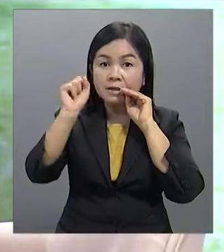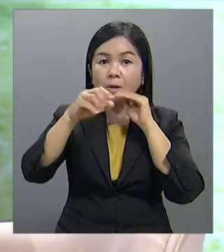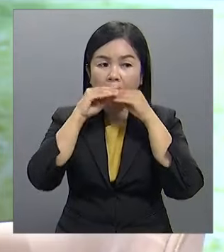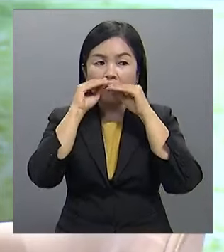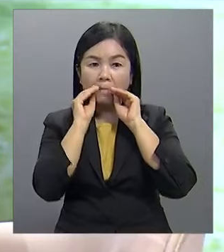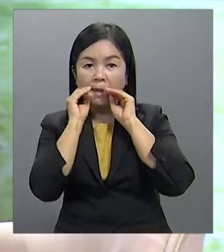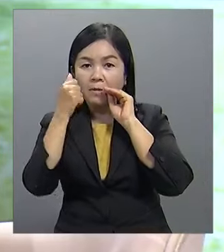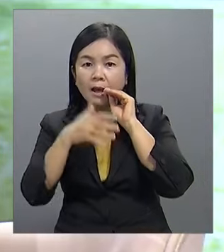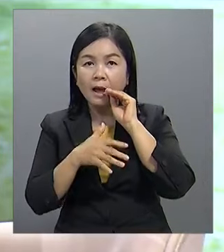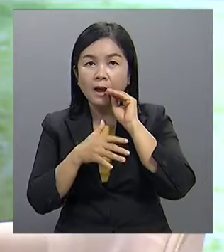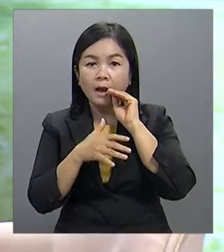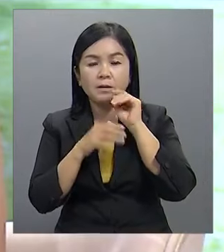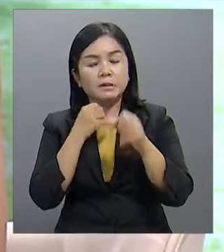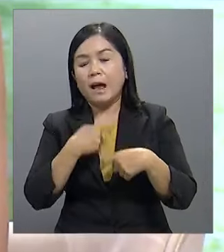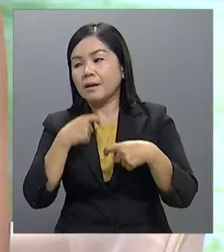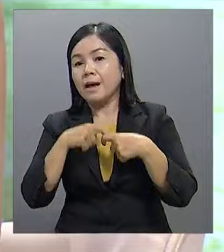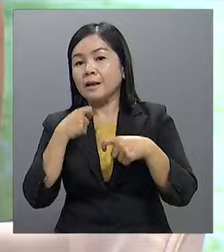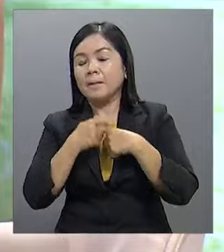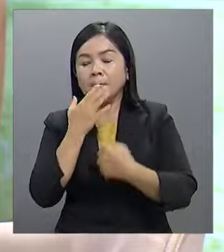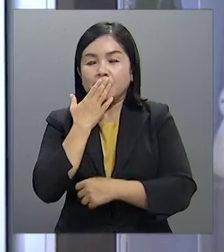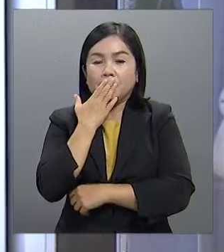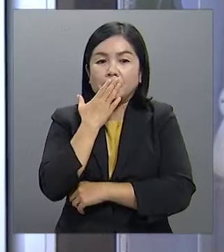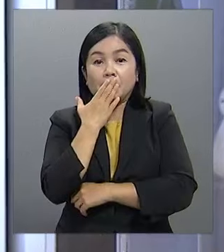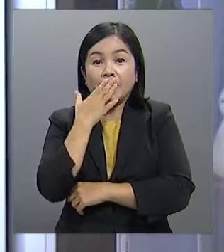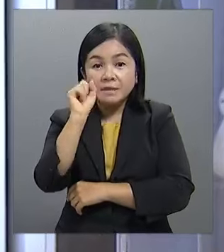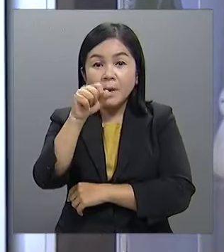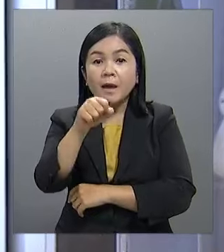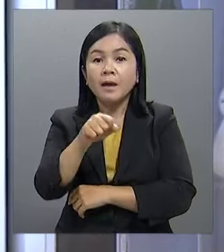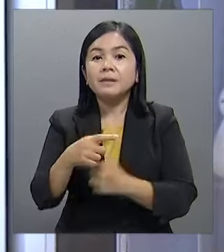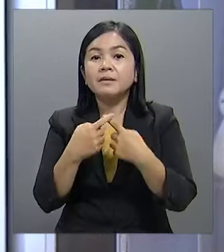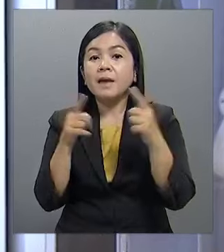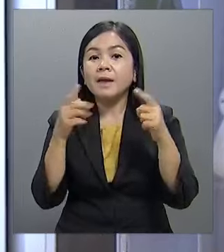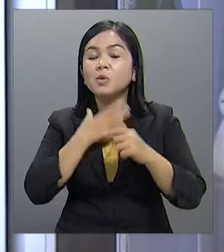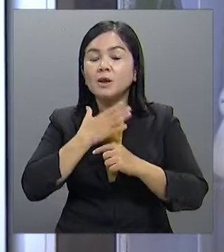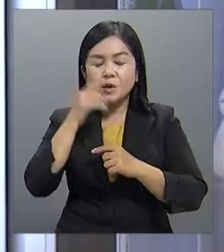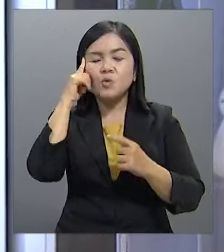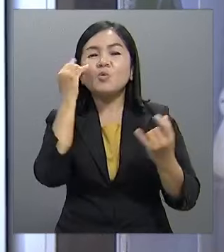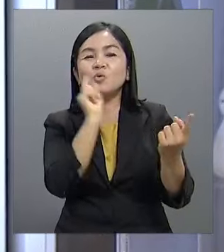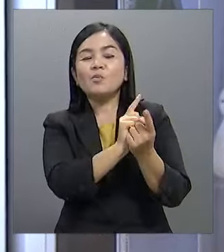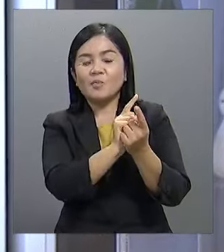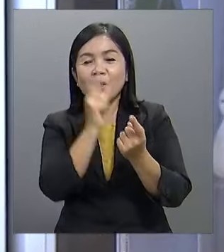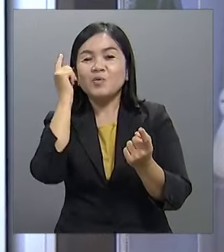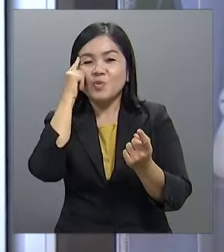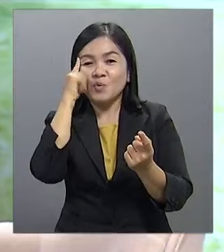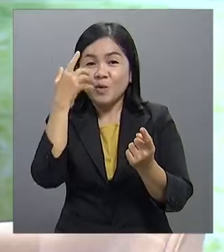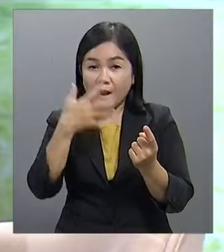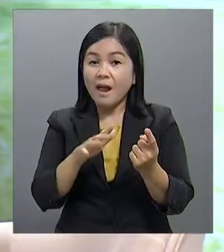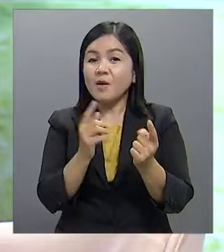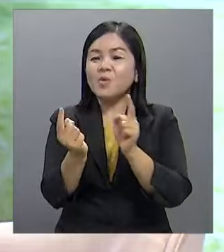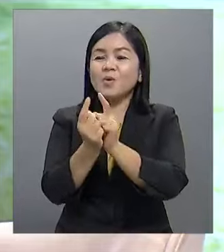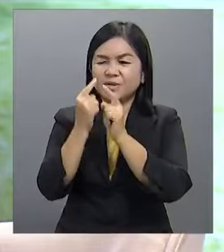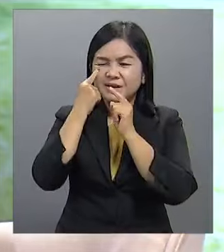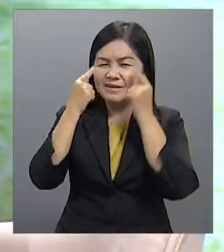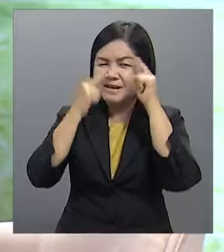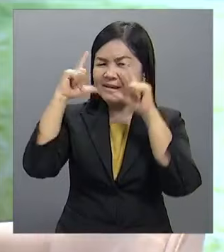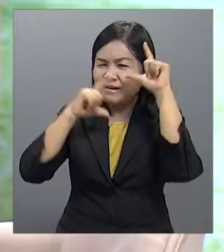นมันยากมันต้องเก็บอาการนะคะ แต่สำหรับผมที่รู้จักยุ้ยมาระยะหนึ่งนะครับผมดูแววตาก็รู้ครับว่า